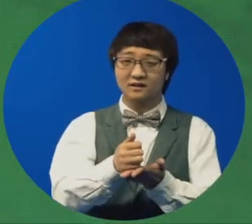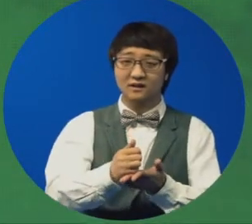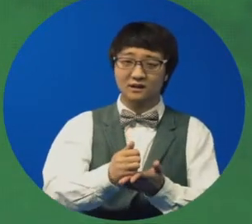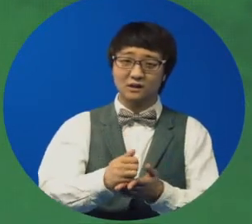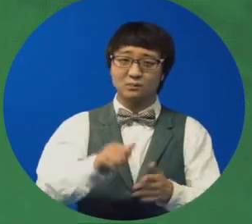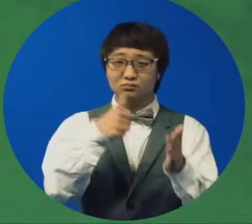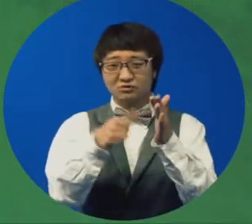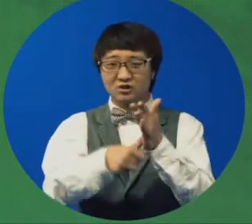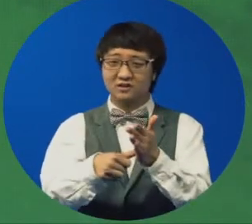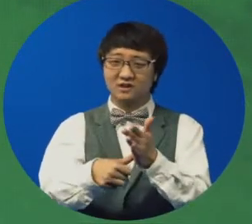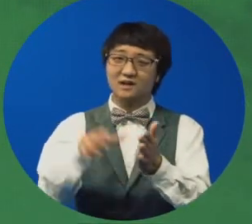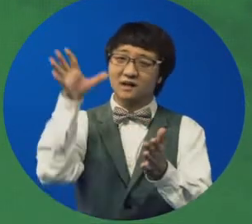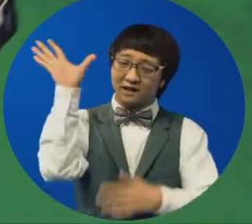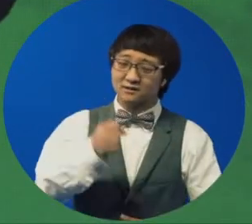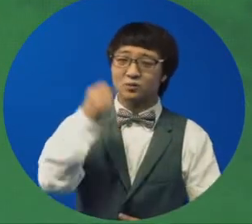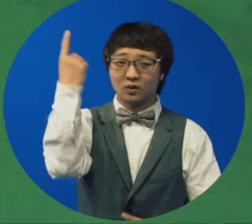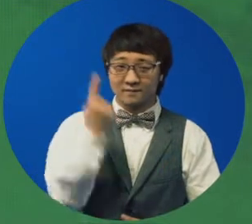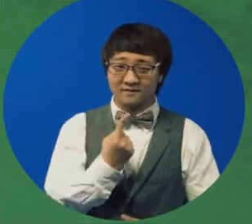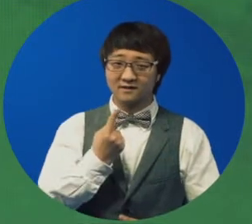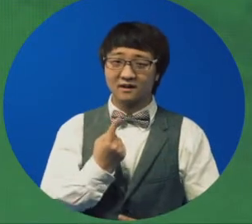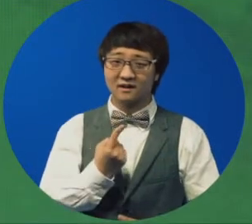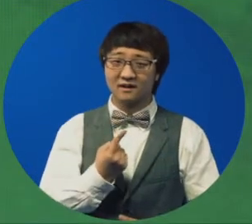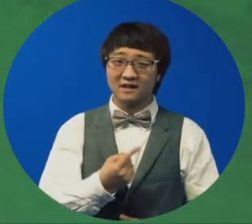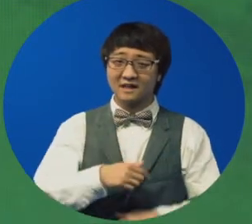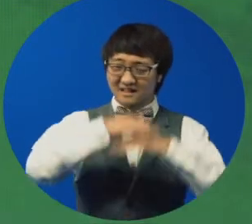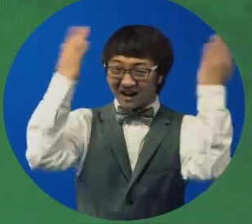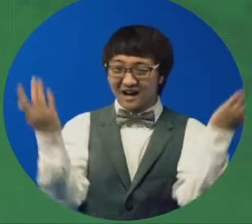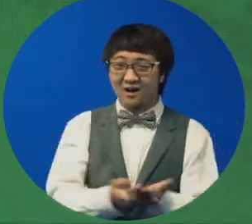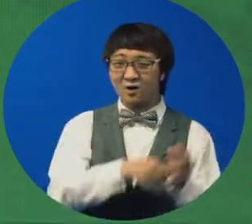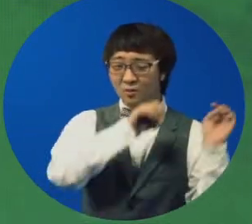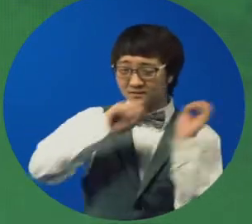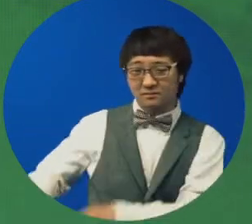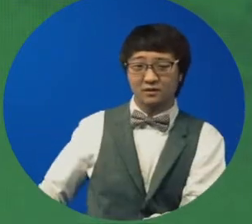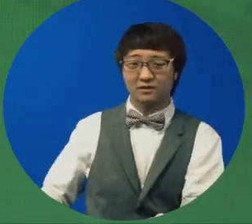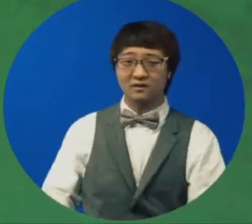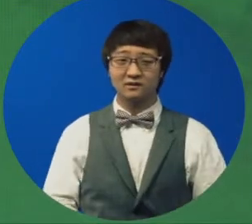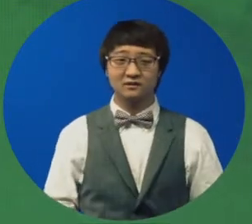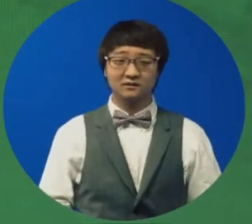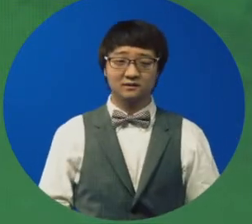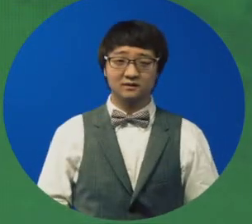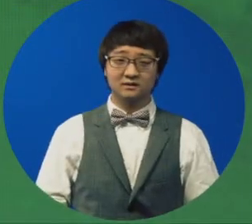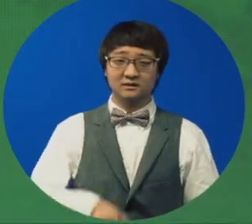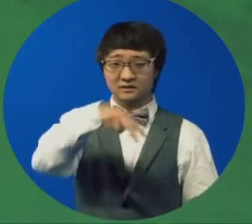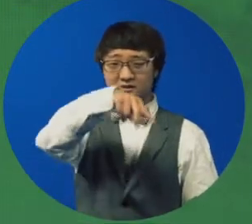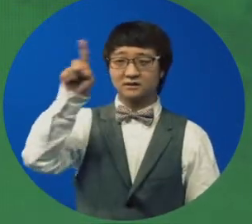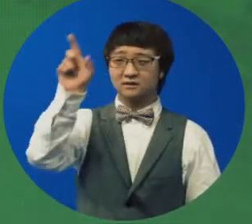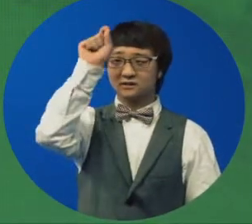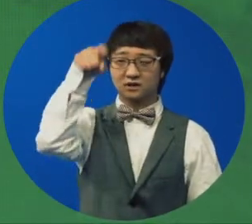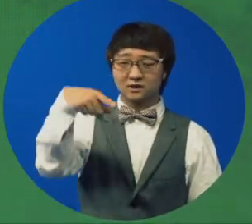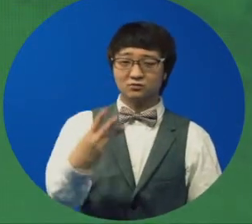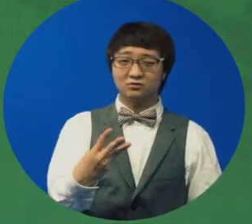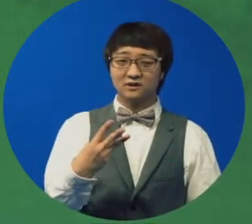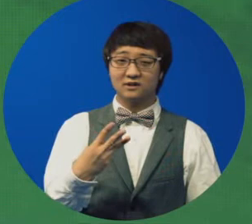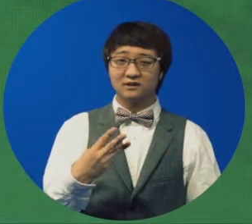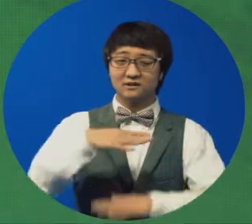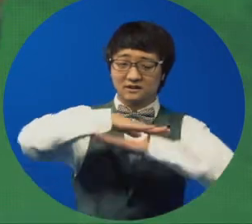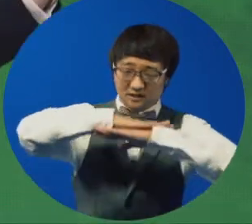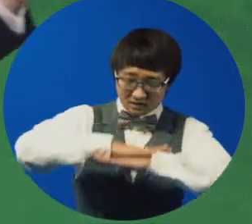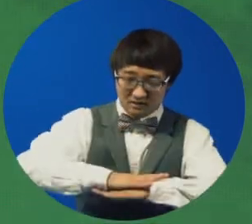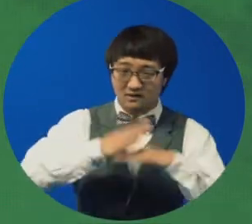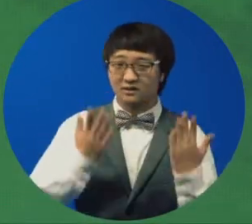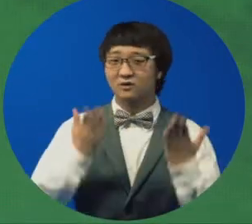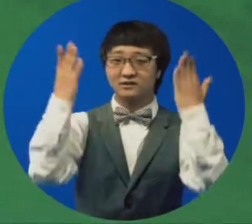챙겨놨는데 사실 하나님은 그거 다 진멸하라고 하셨어요. 근데 사울이 이걸 가지고 제사 드리려고 합니다. 근데 하나님이 그